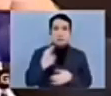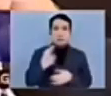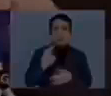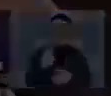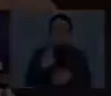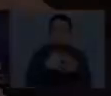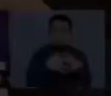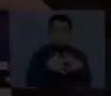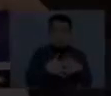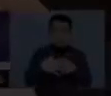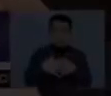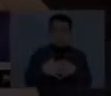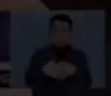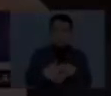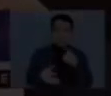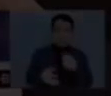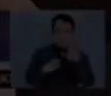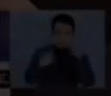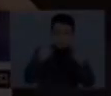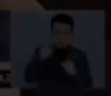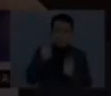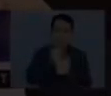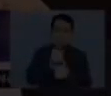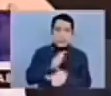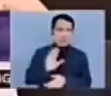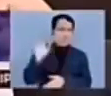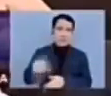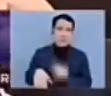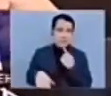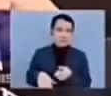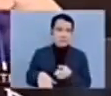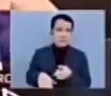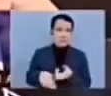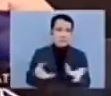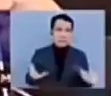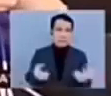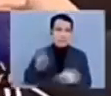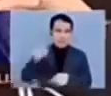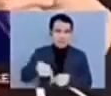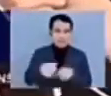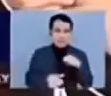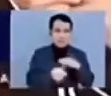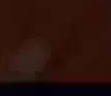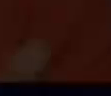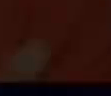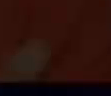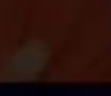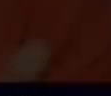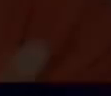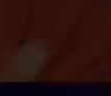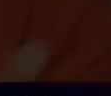pinagsasasabi. At tinawanan lang yan ni Pangulong Marcos at nagsabing dapat nang humarap sa Senado at Kamara si